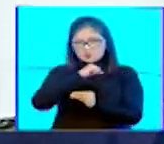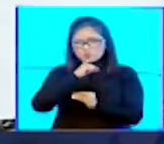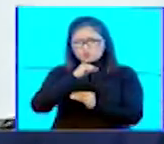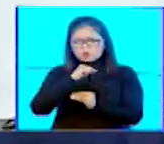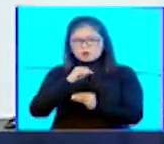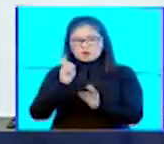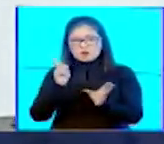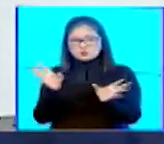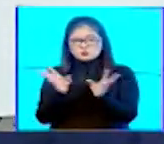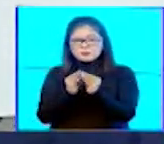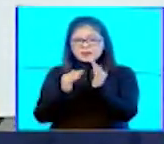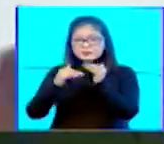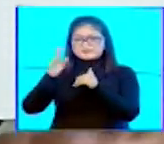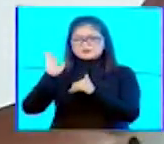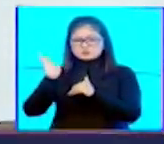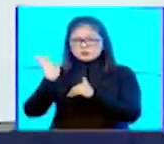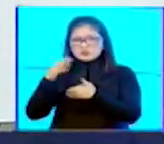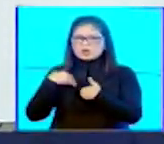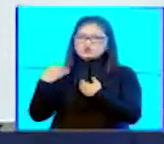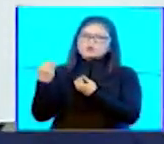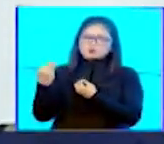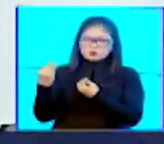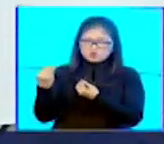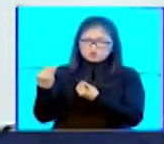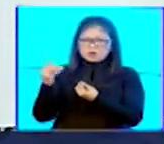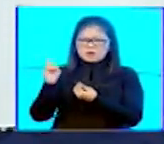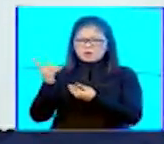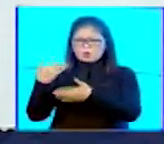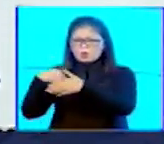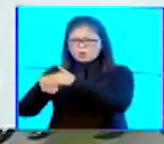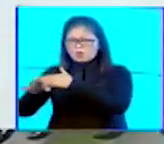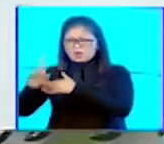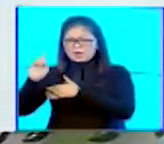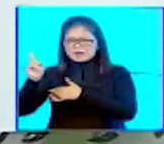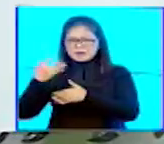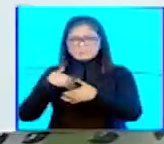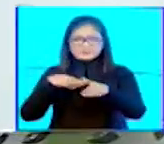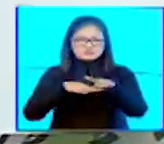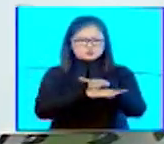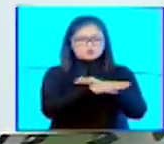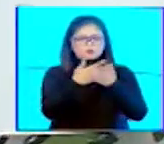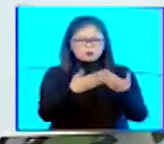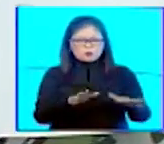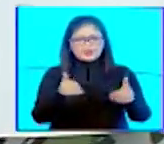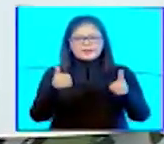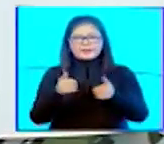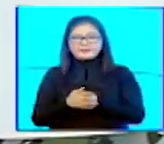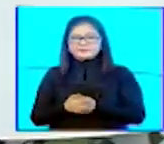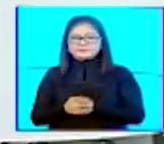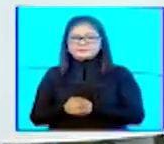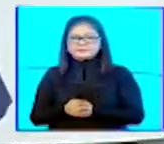maka saya harus menunggu antrian sampai ada pengunjung yang keluar dari mall. Dari Jakarta, Revika Sibarani, Enggar Bagus,